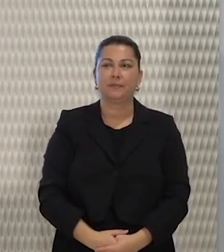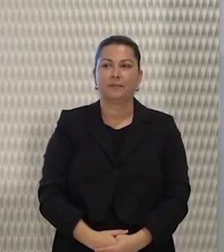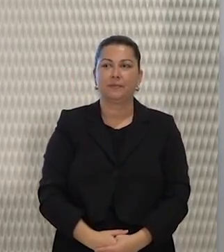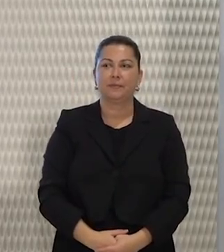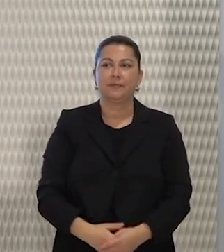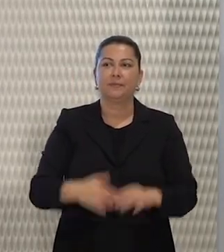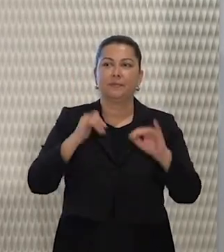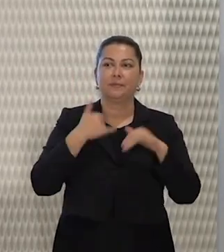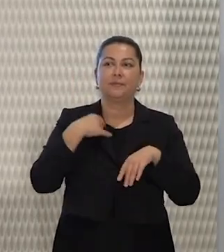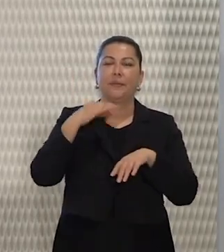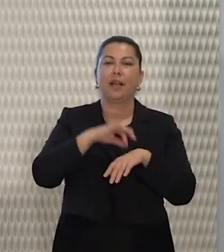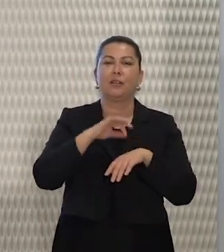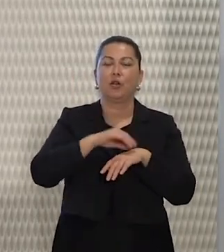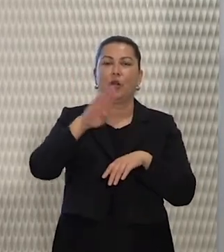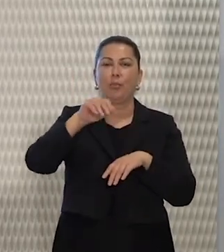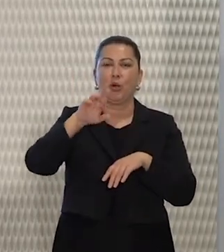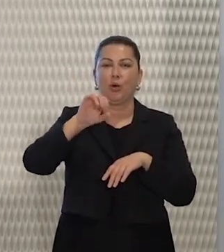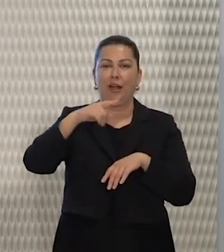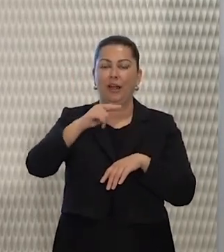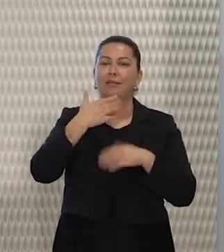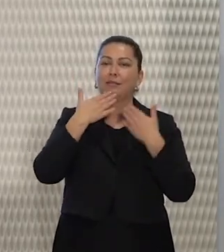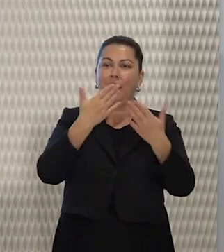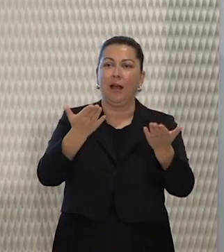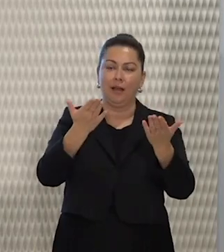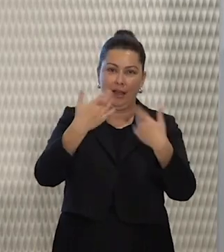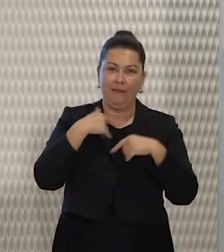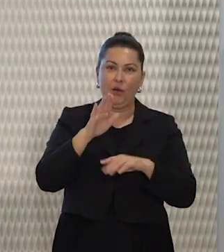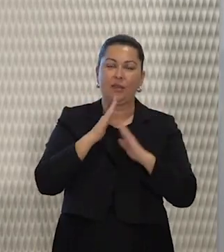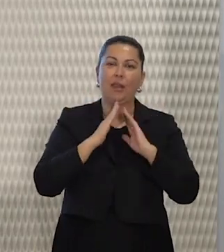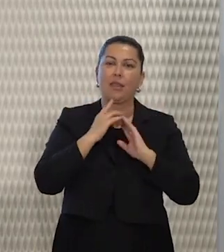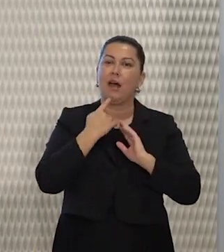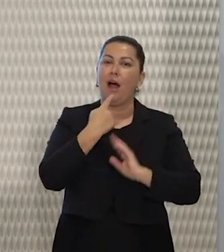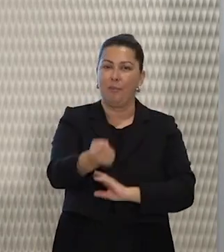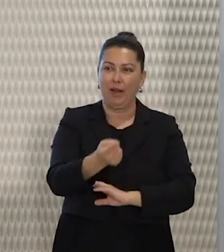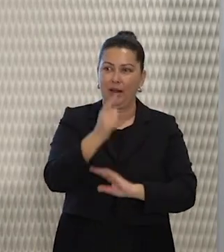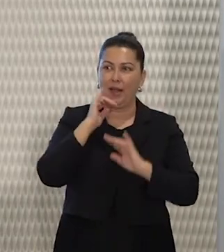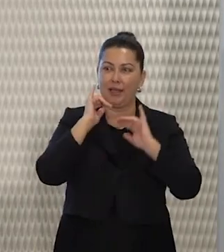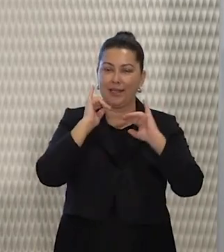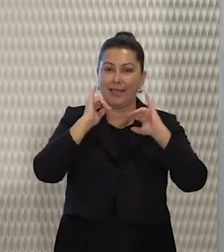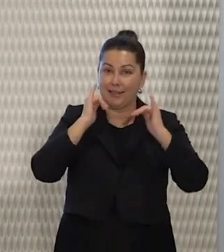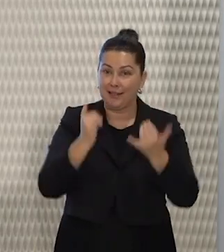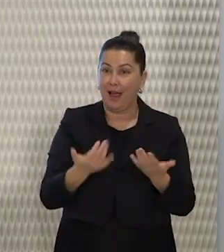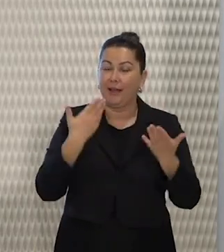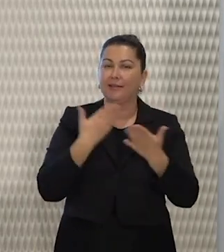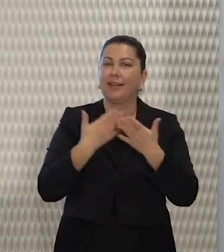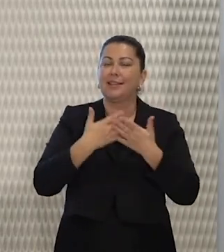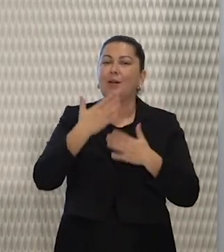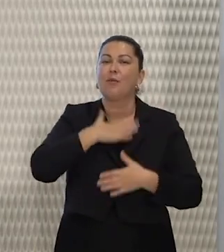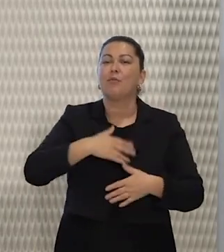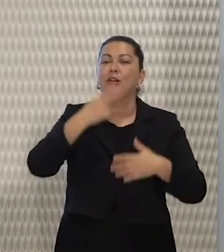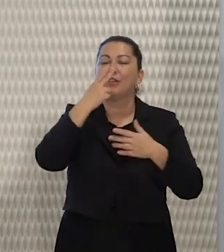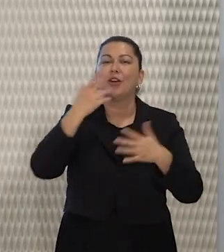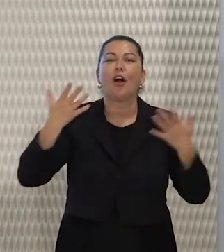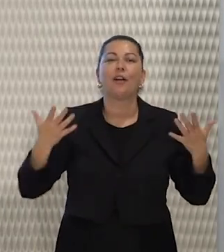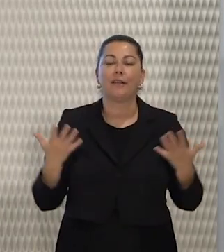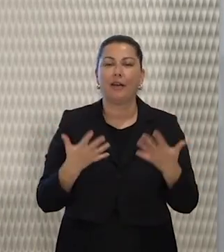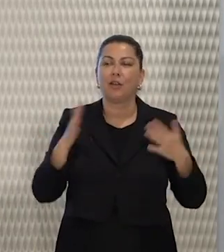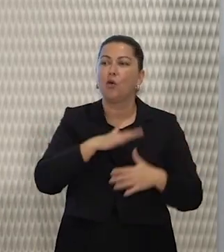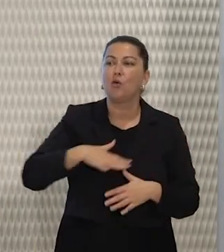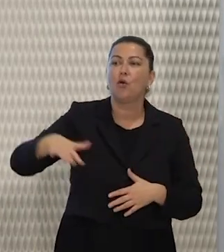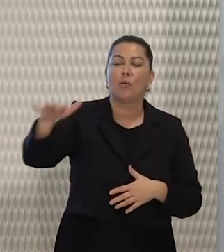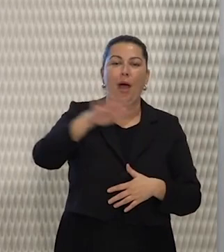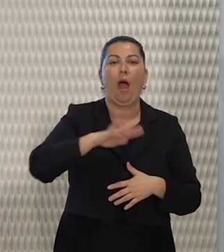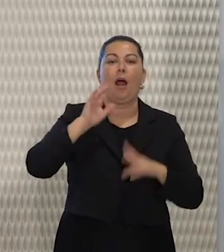Dr. Erhard Pruger, vielen, vielen Dank für den Appell. Und weil sich die Inklusion für alle auszahlt, wollen wir natürlich auch schauen, dass wir sie überall und so gut wie